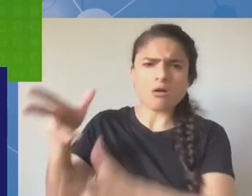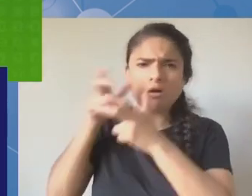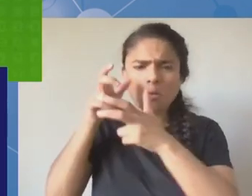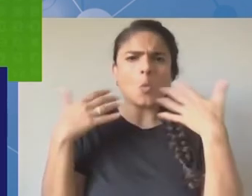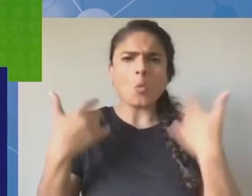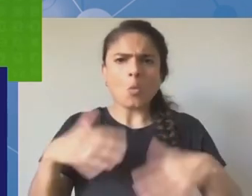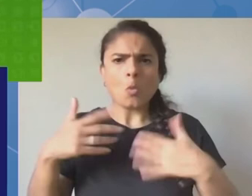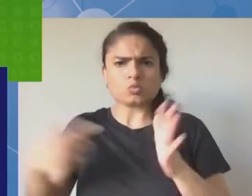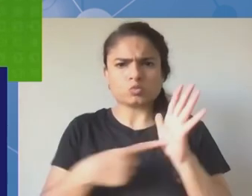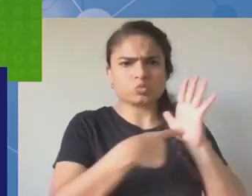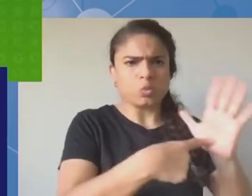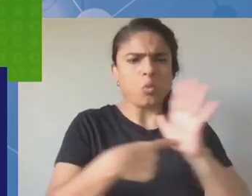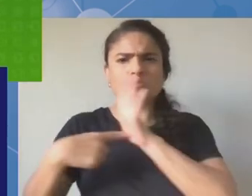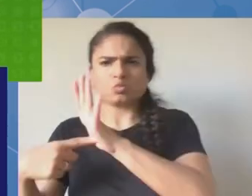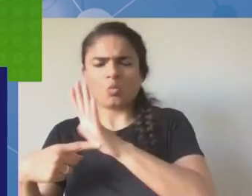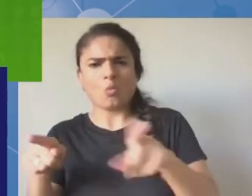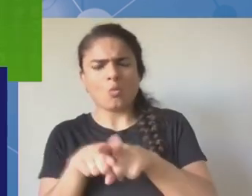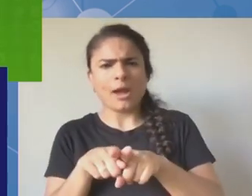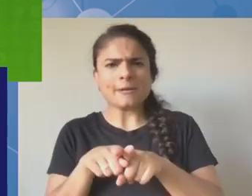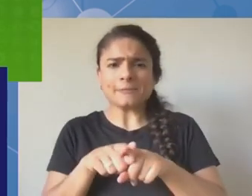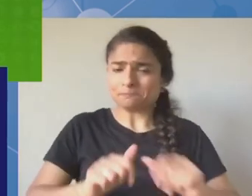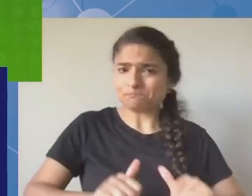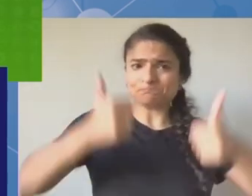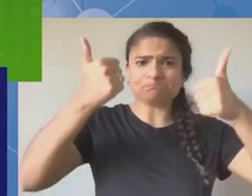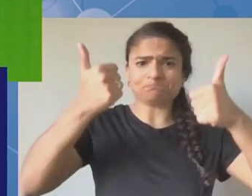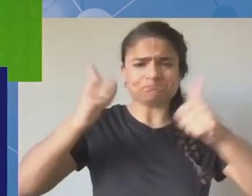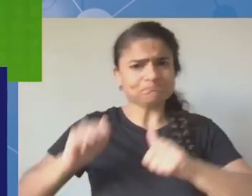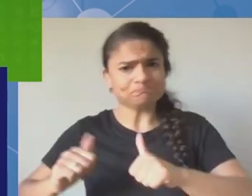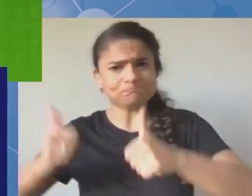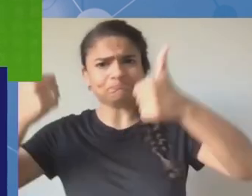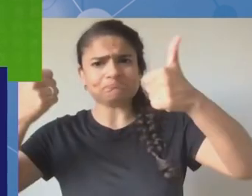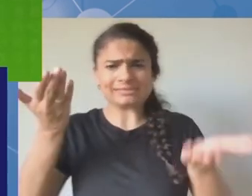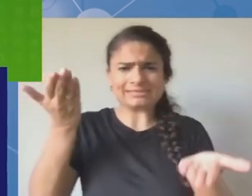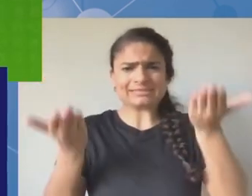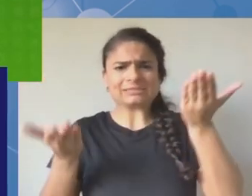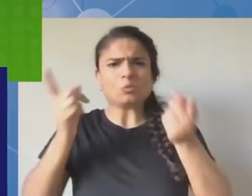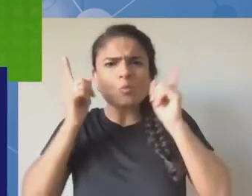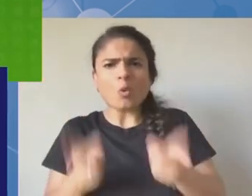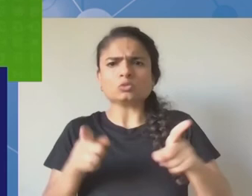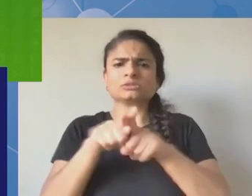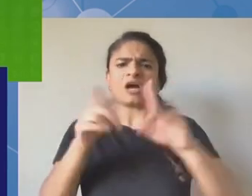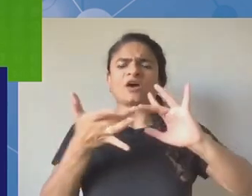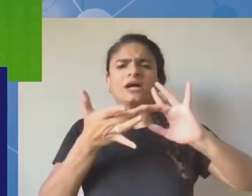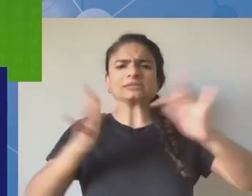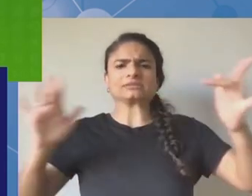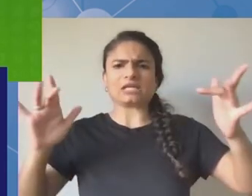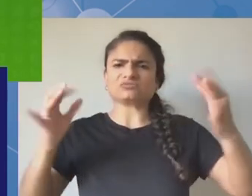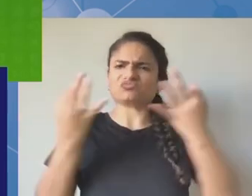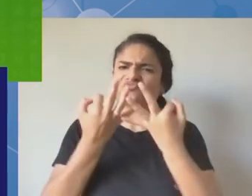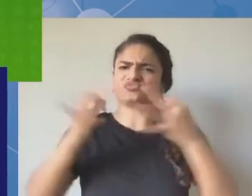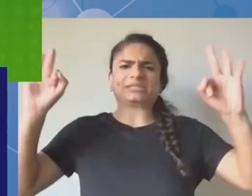لنا أن كيف يجب أن لا نترك نظرنا أن استخدام